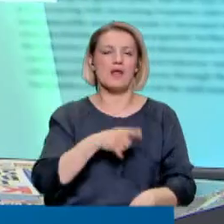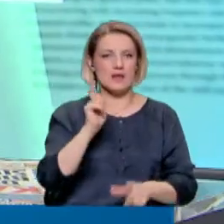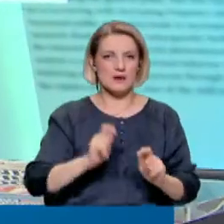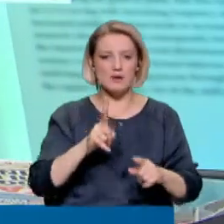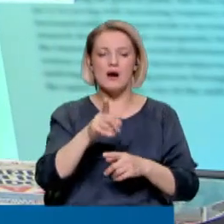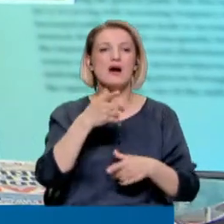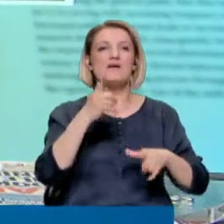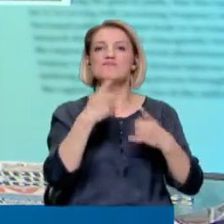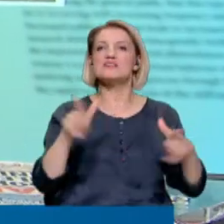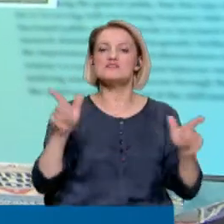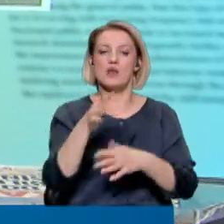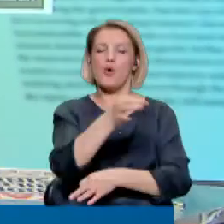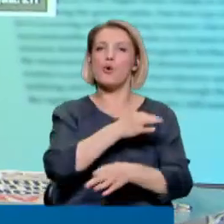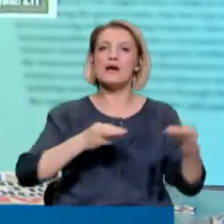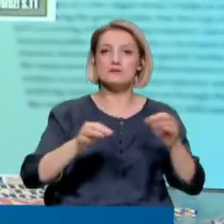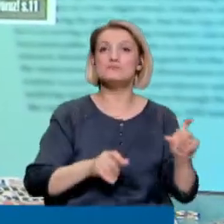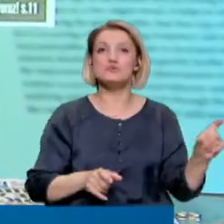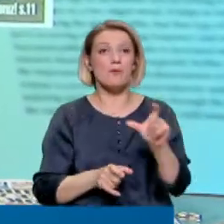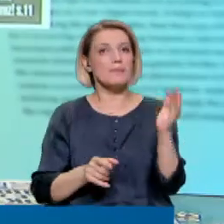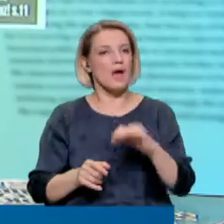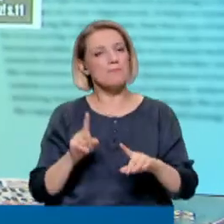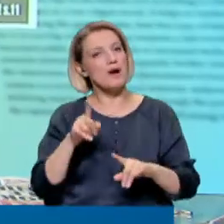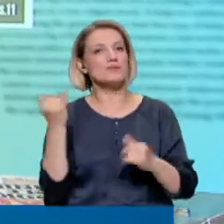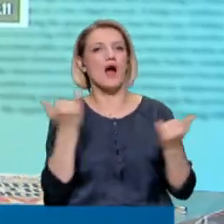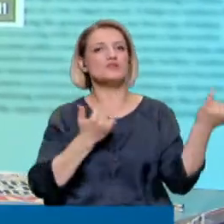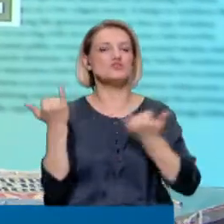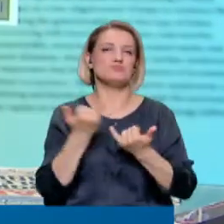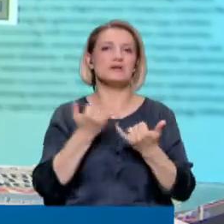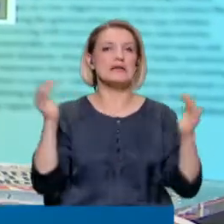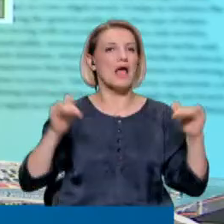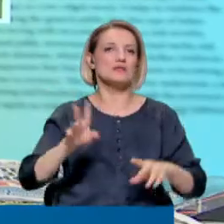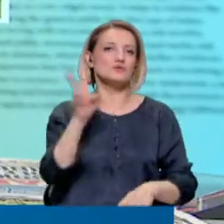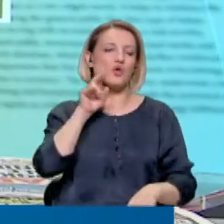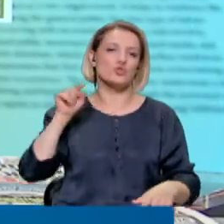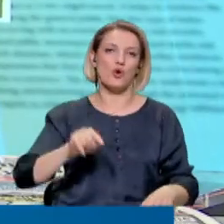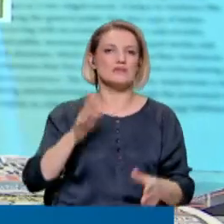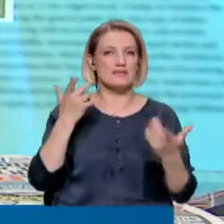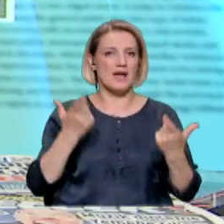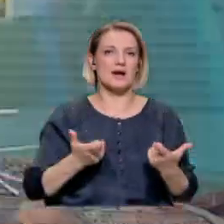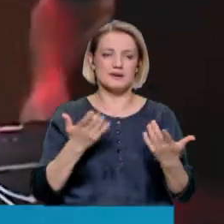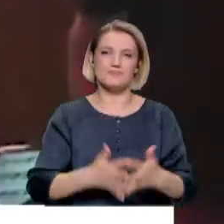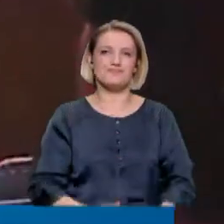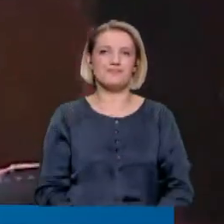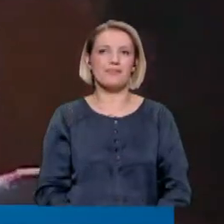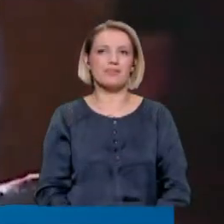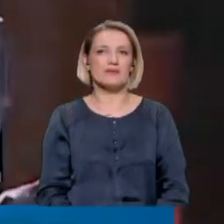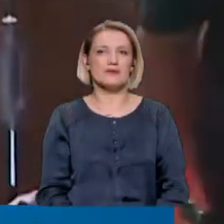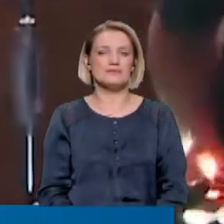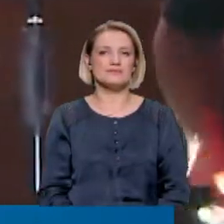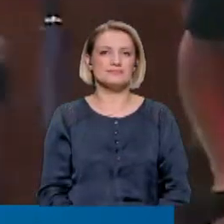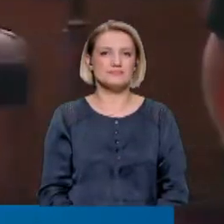Festivali organize edenlerden Bir de cevap geldi bakın Tartışmanın geldiği son nokta ne ya nasıl